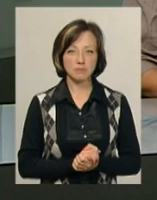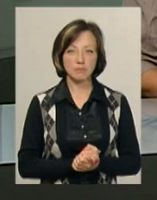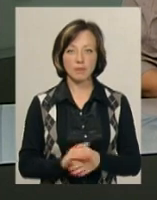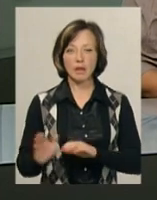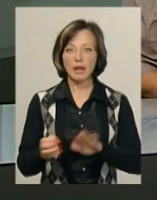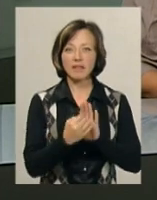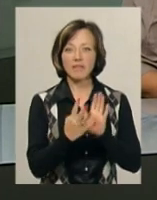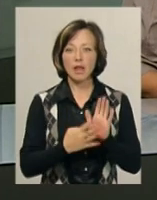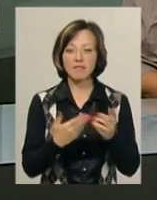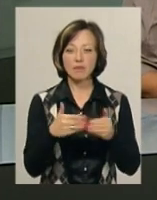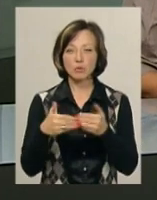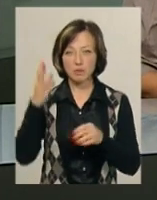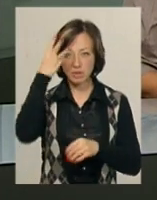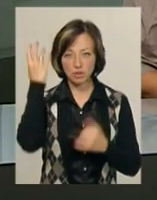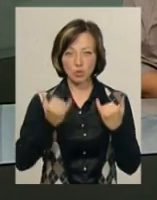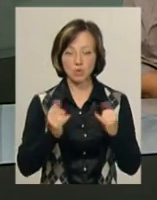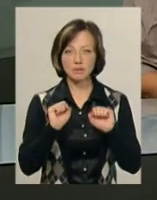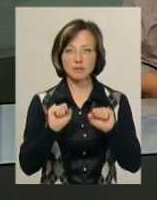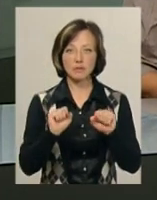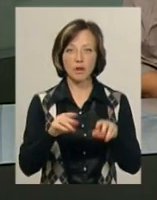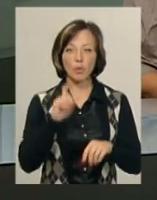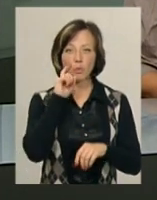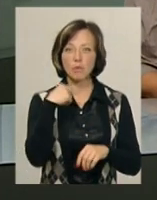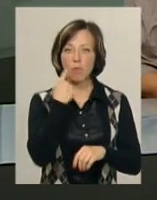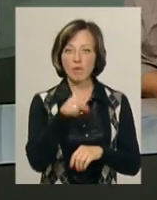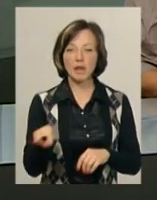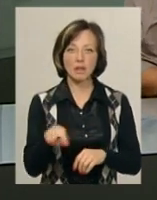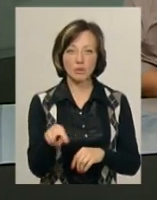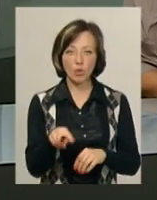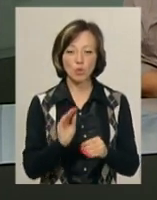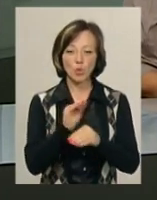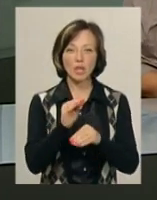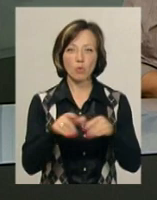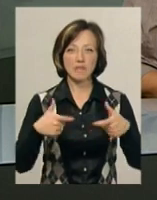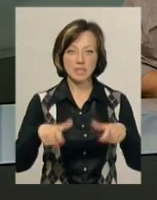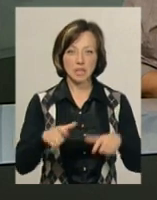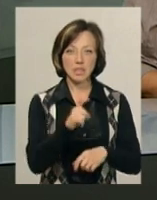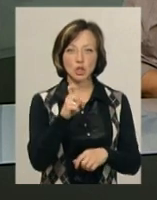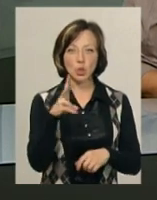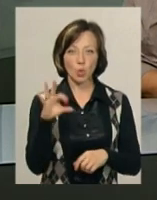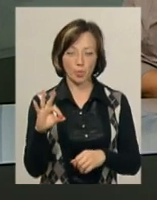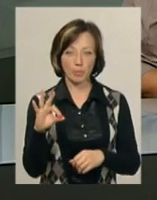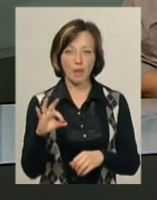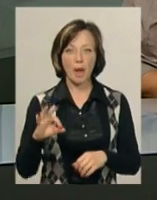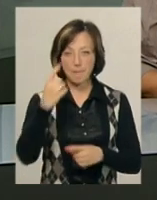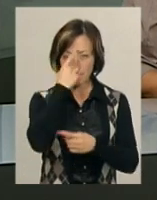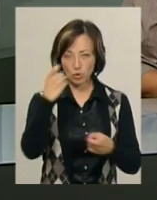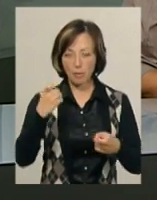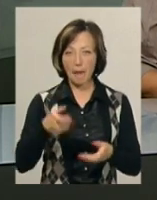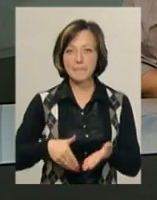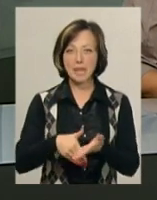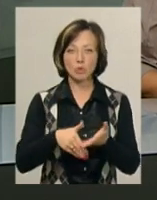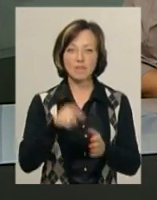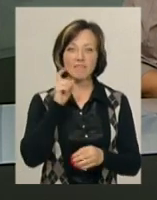19 абітурієнтів з Хмельниччини сьогодні складали українську мову та літературу на додатковій сесії ЗНО. Про це повідомила